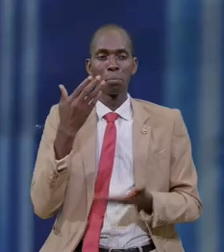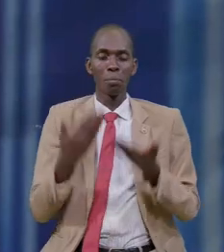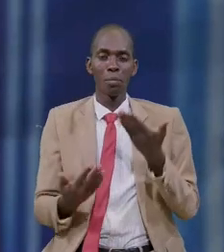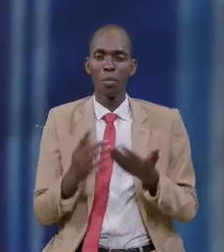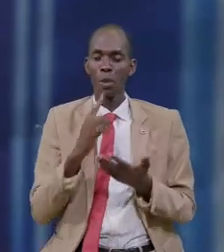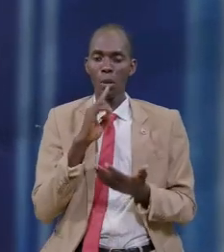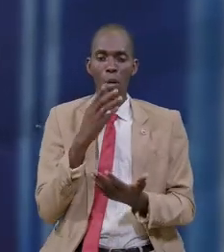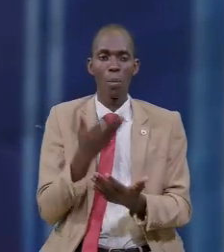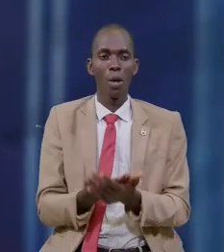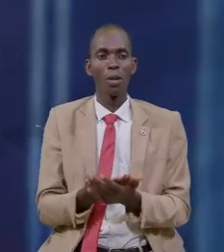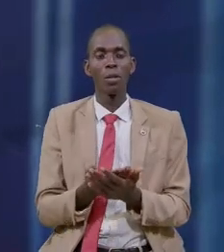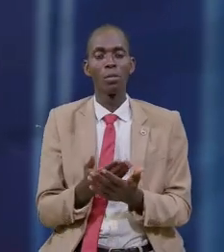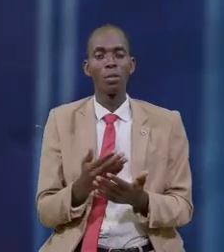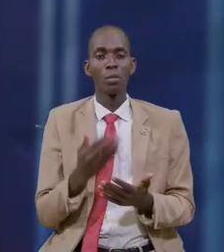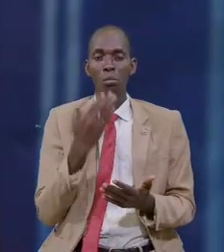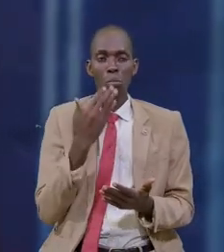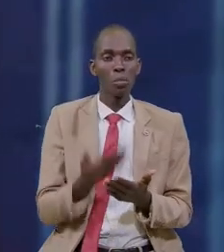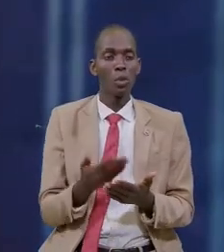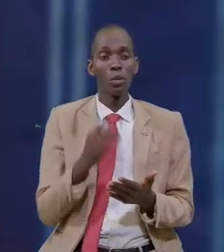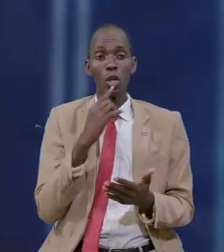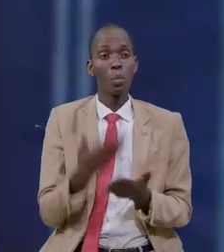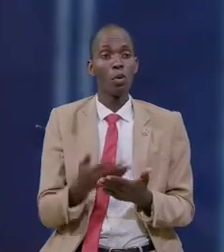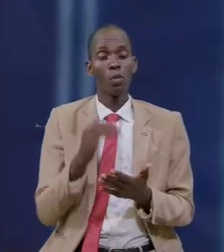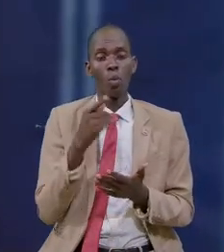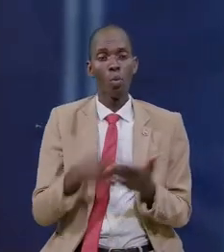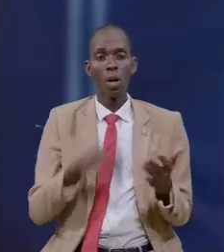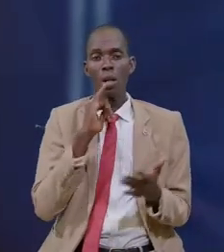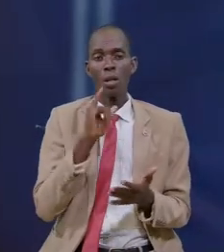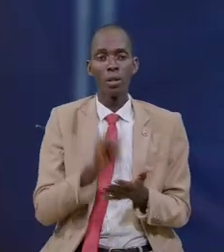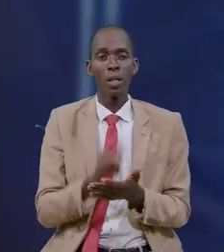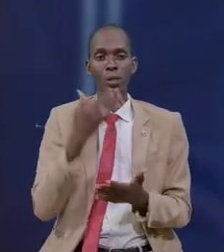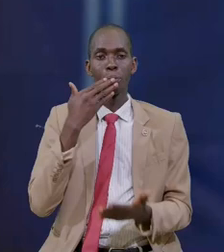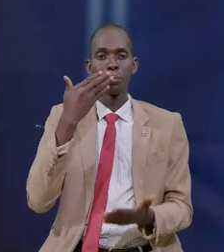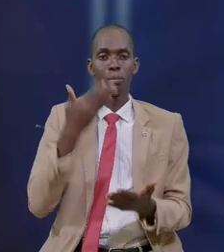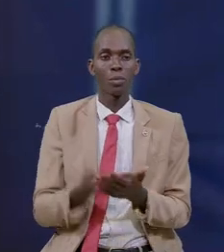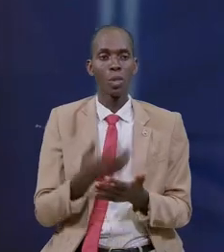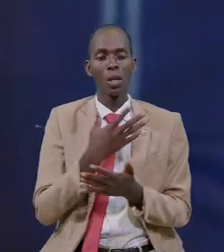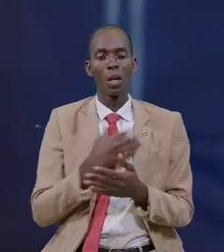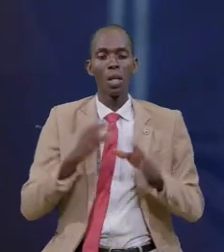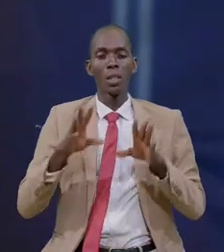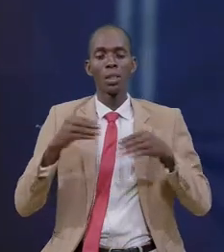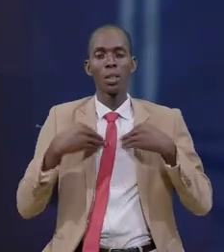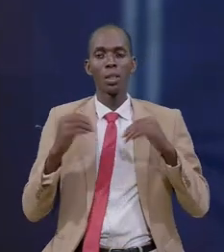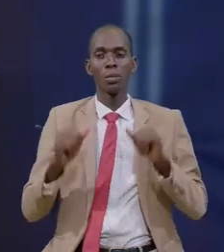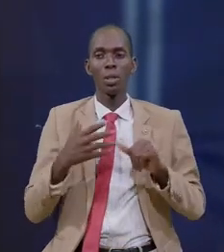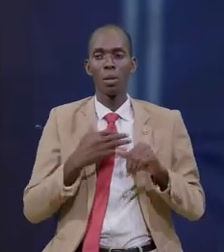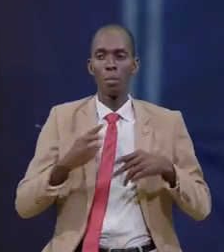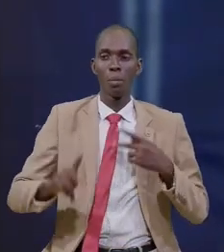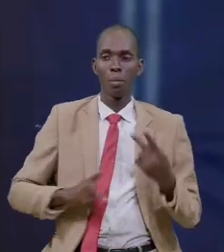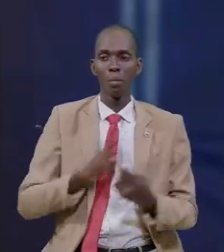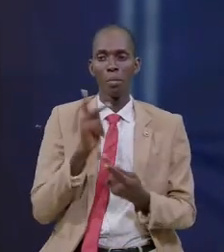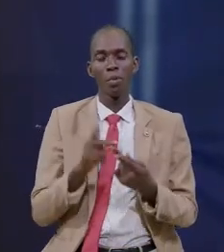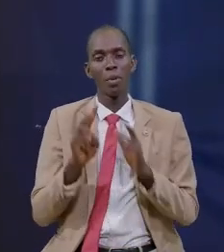la volonté de Dieu, ce qui est bon, agréable et parfait.